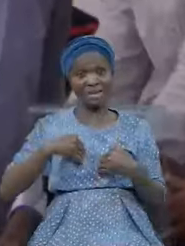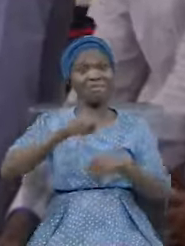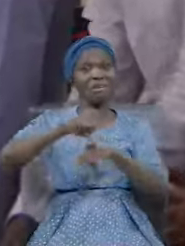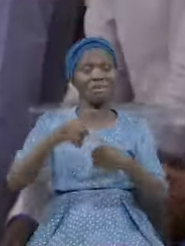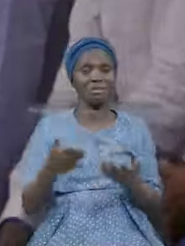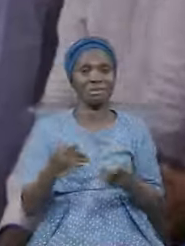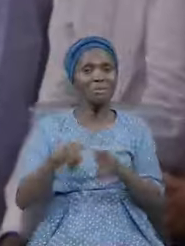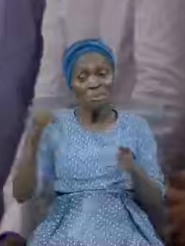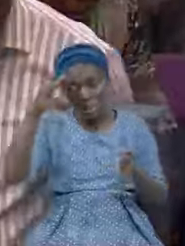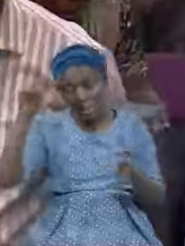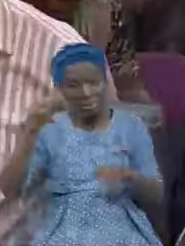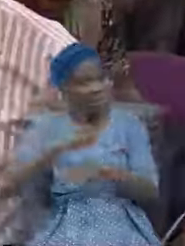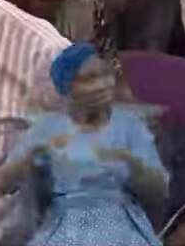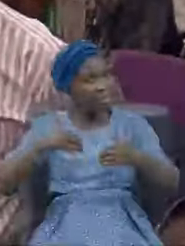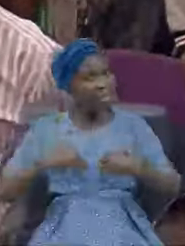force